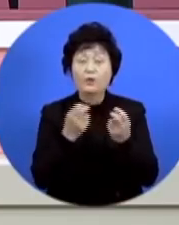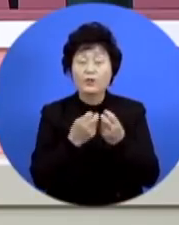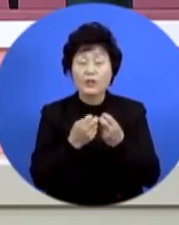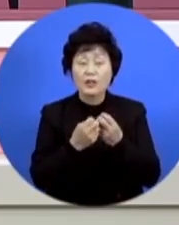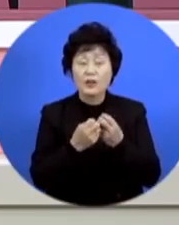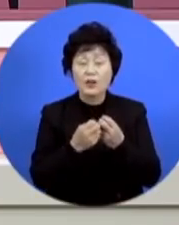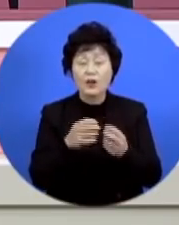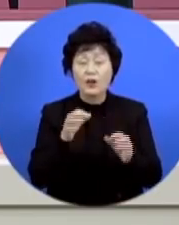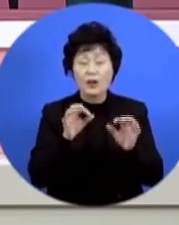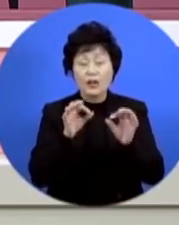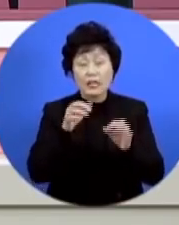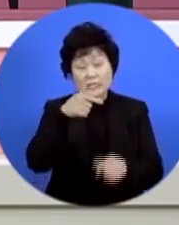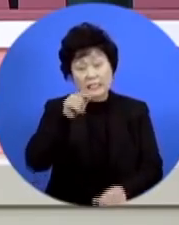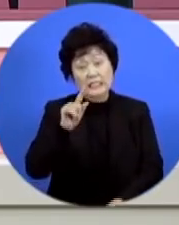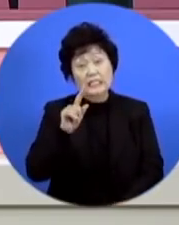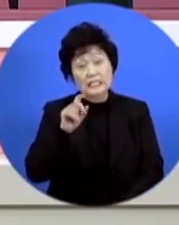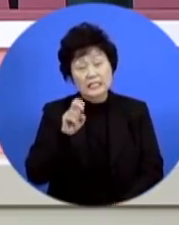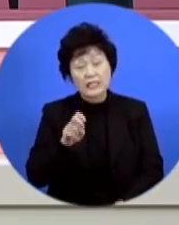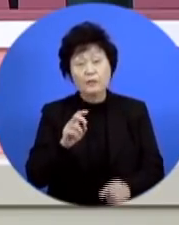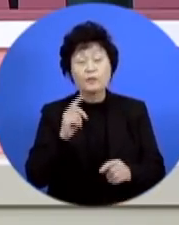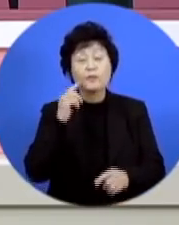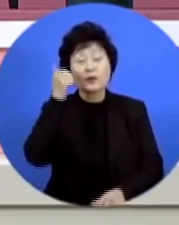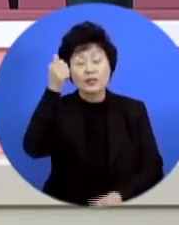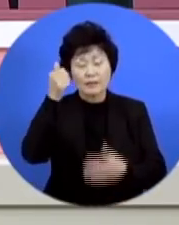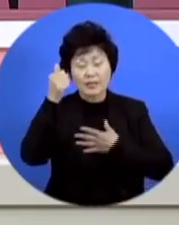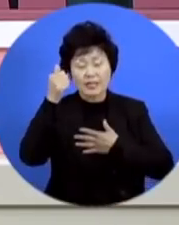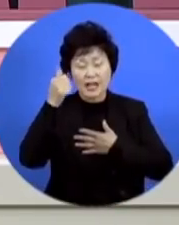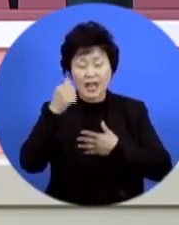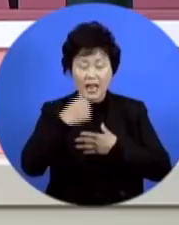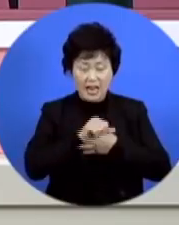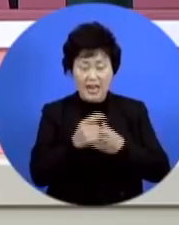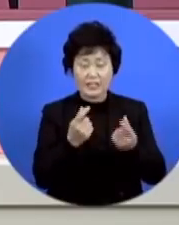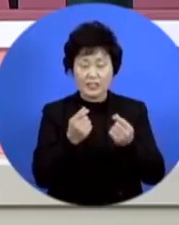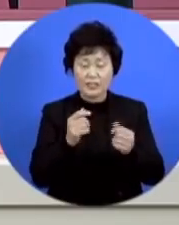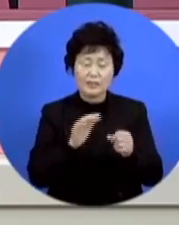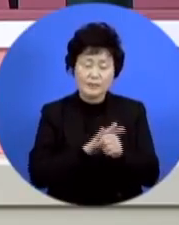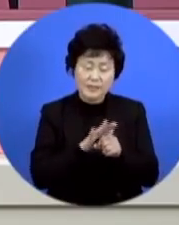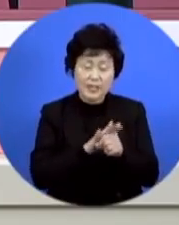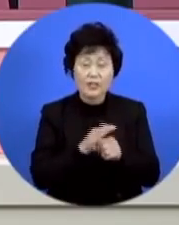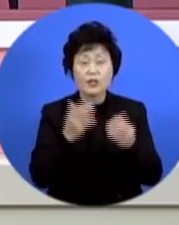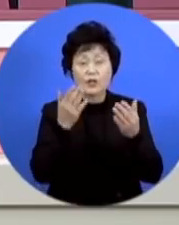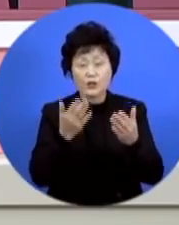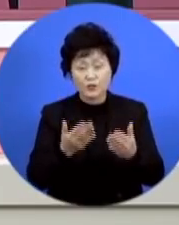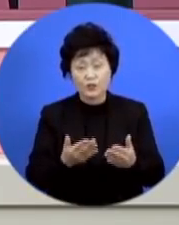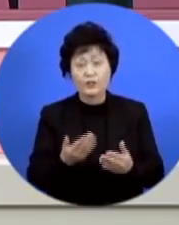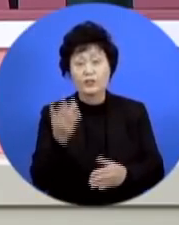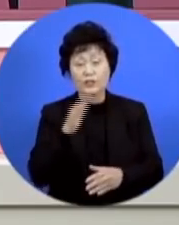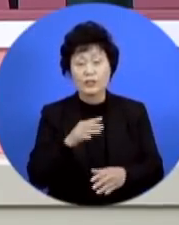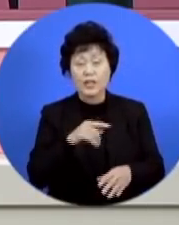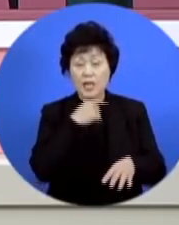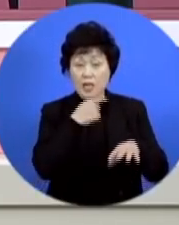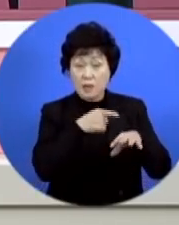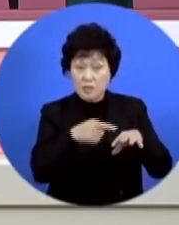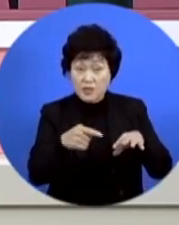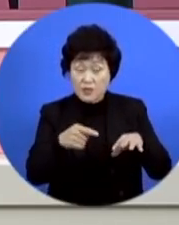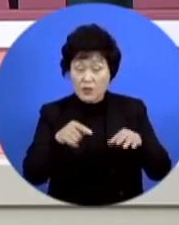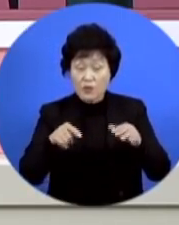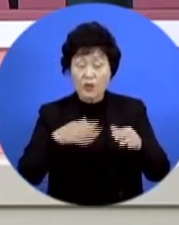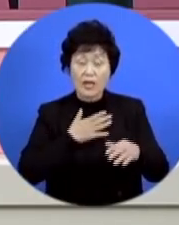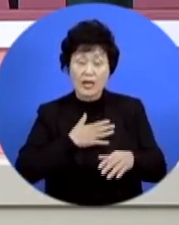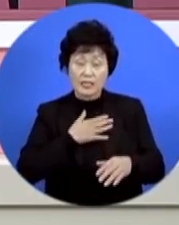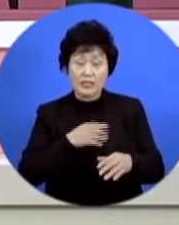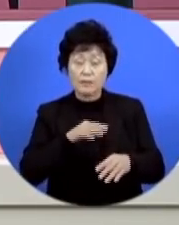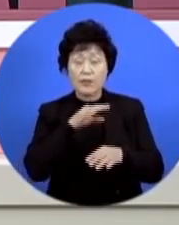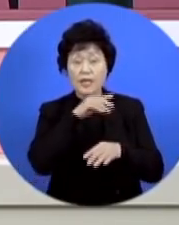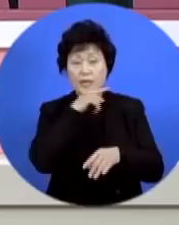그 캐치프레이즈가 제 가슴 속에 항상 있어요. 민족의 가슴에 피 묻은 그리스도를 심어 이 땅에 푸르고 푸른 그리스도의 계절이